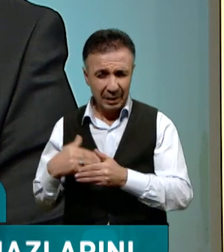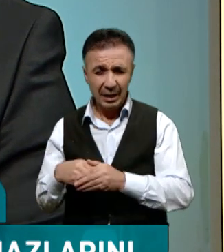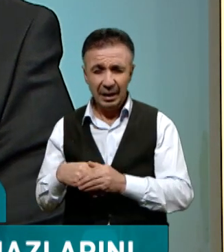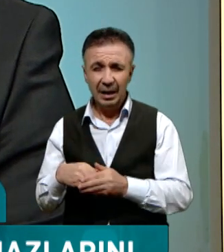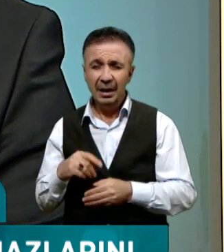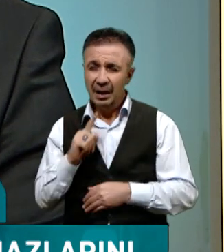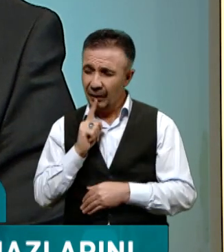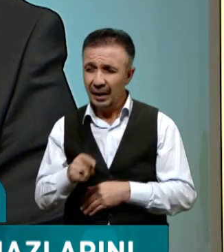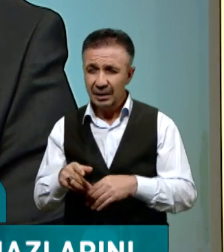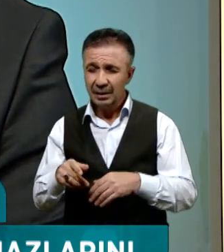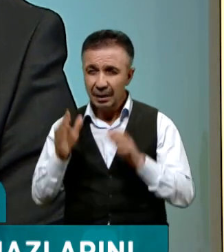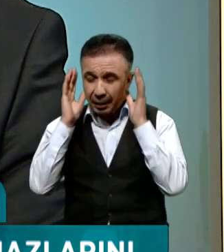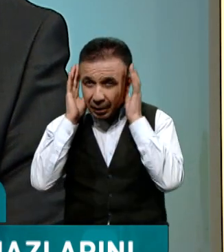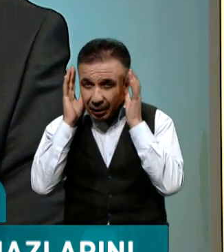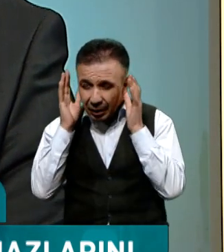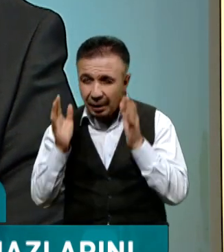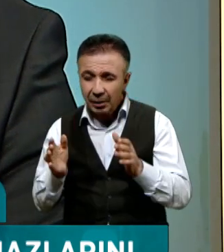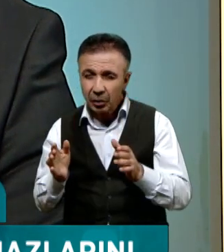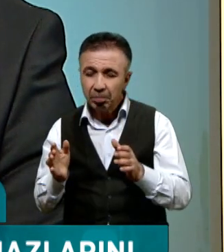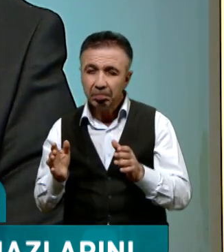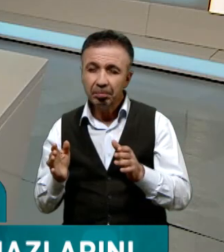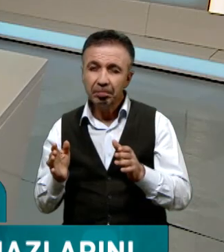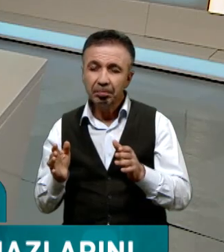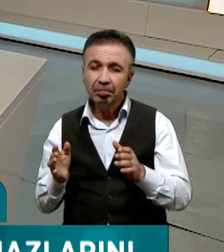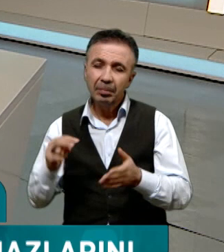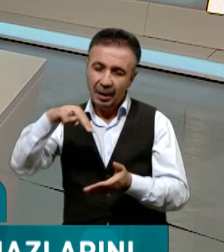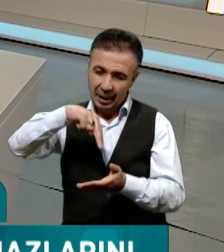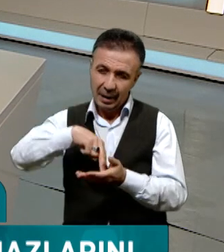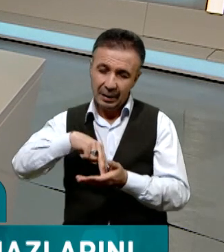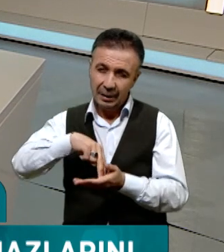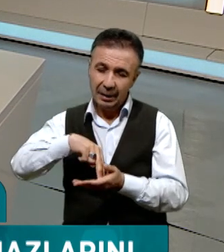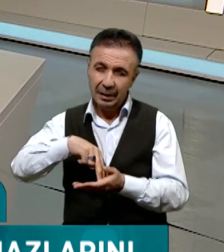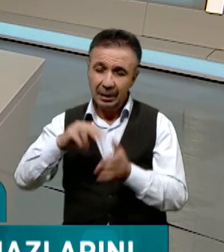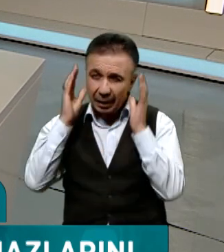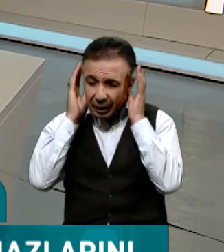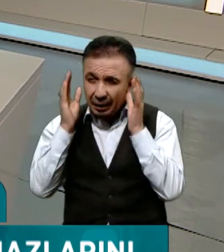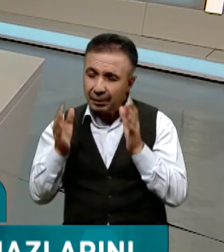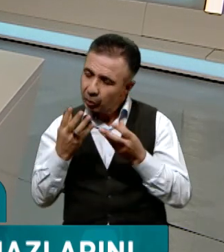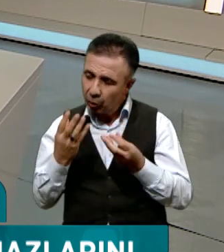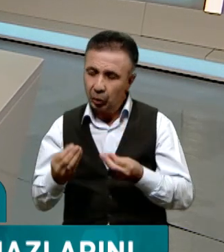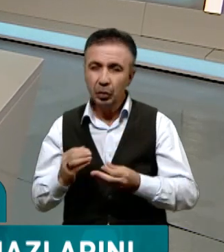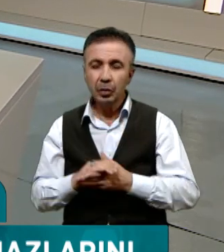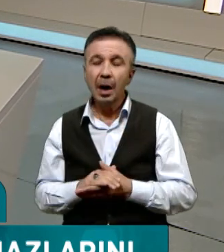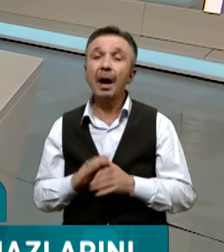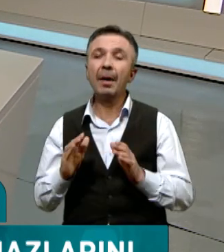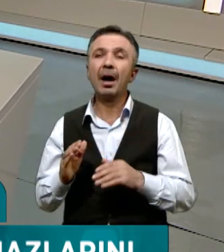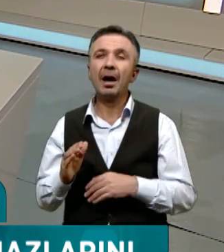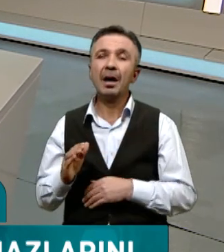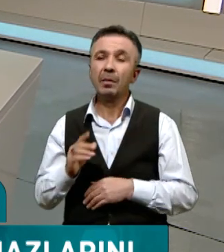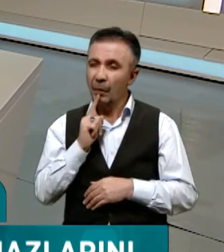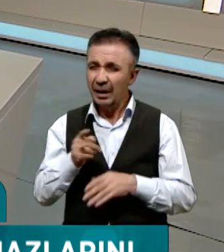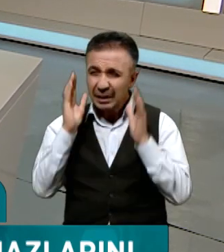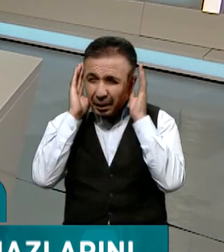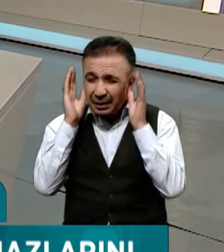En azından zaten kendisine söylenen o farzı bari ayakta kılması ne yapılmış kendisine telkinde bulunmuş. Ama yapamıyorum bundan da